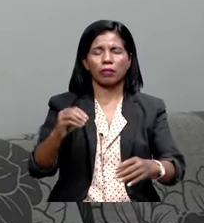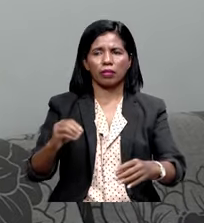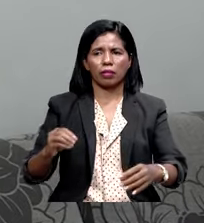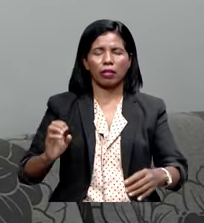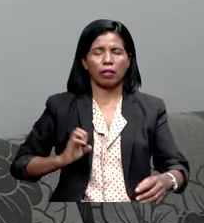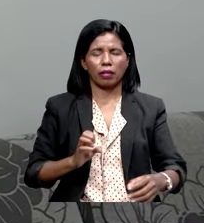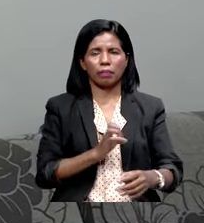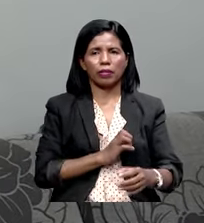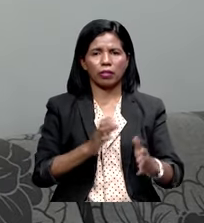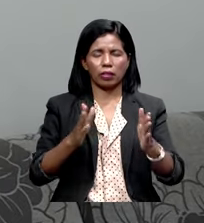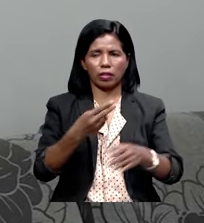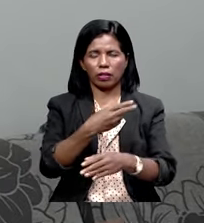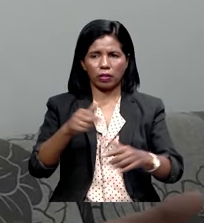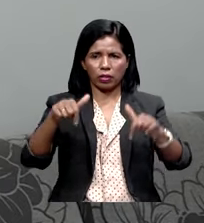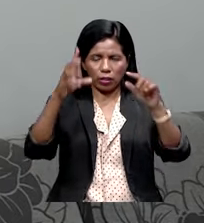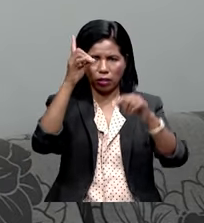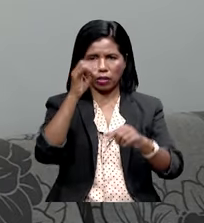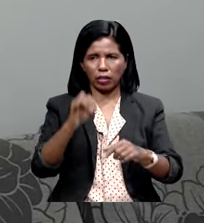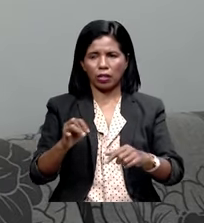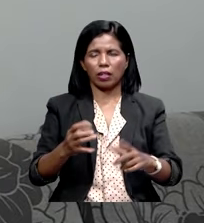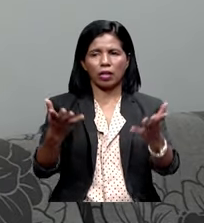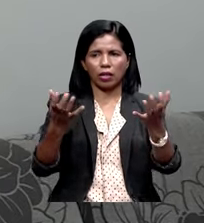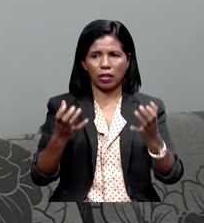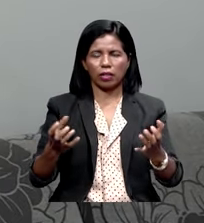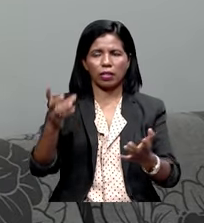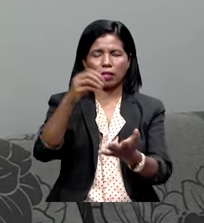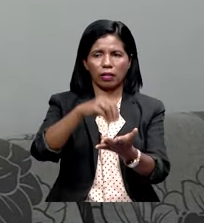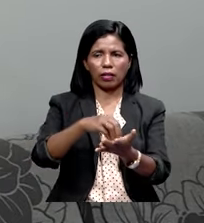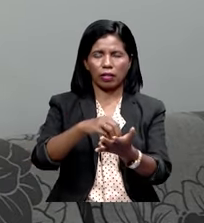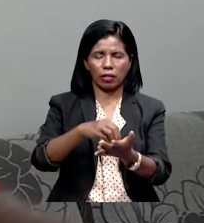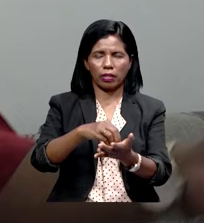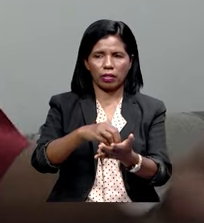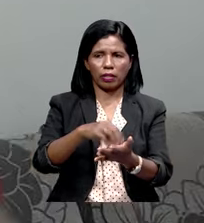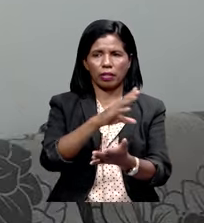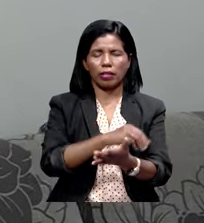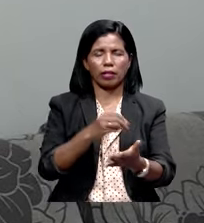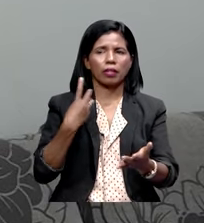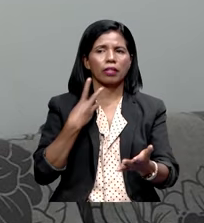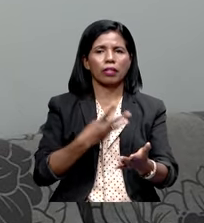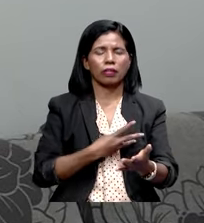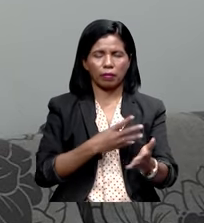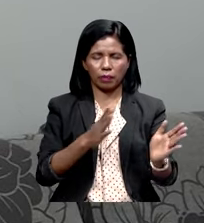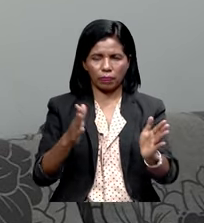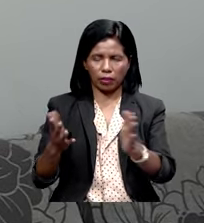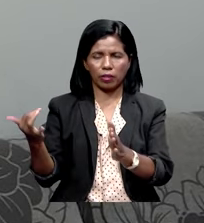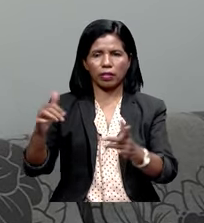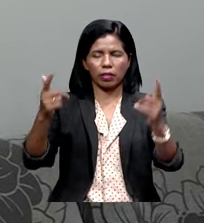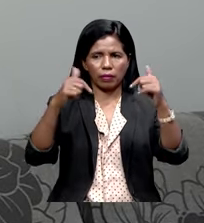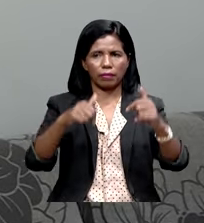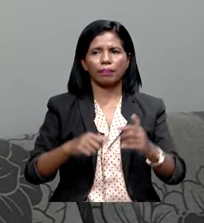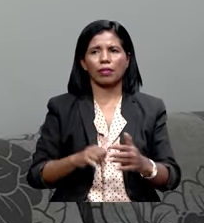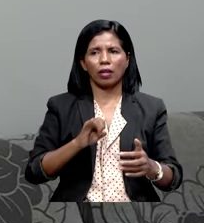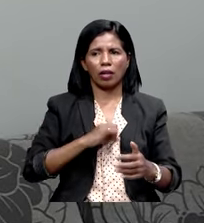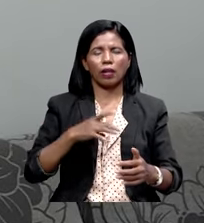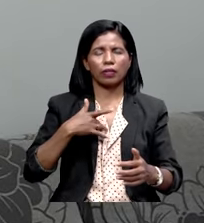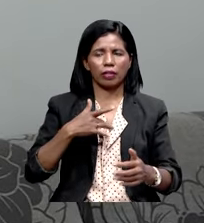Indonesia di Timor l DII juga menyiapkan hal-hal yang perlu untuk mereka dari sana datang Jadi saya pikir